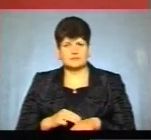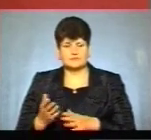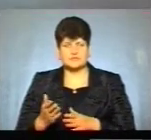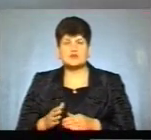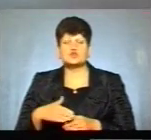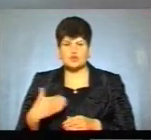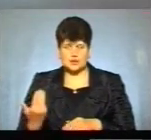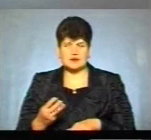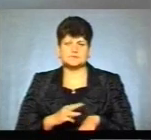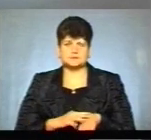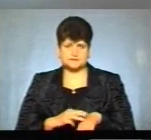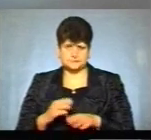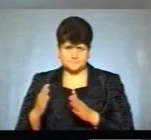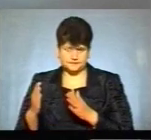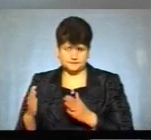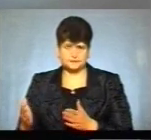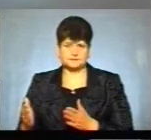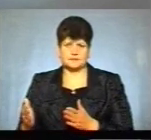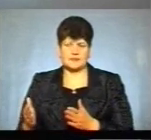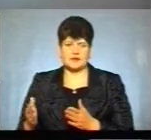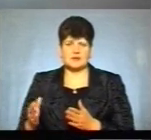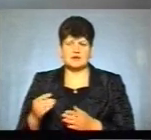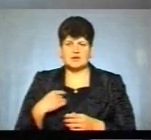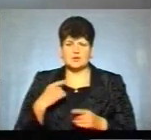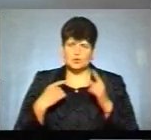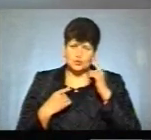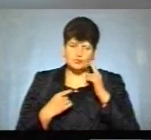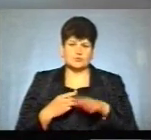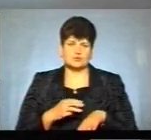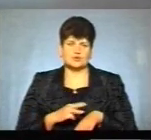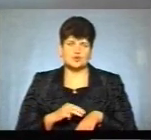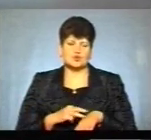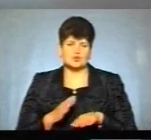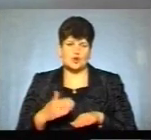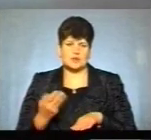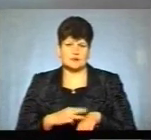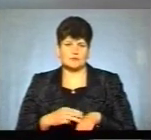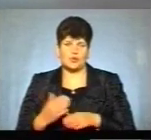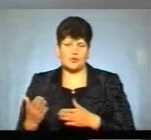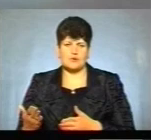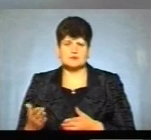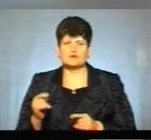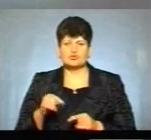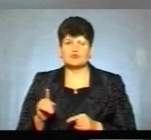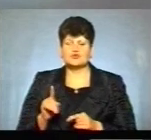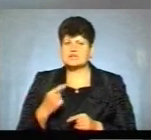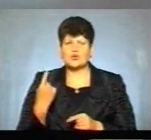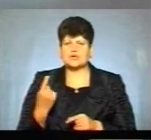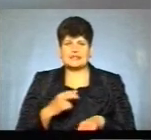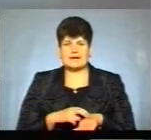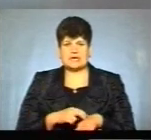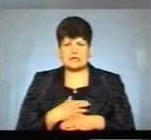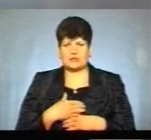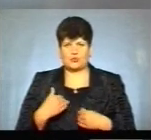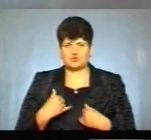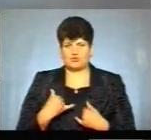І зі сторони правоохоронців, та я думаю, напевно, і зі сторони правоохоронців, тому що ні один лікар не хоче, щоб